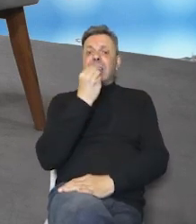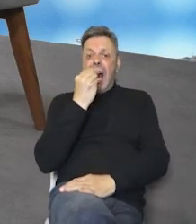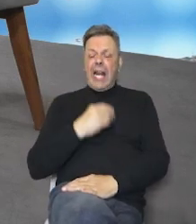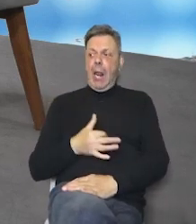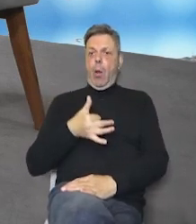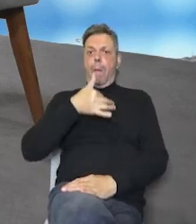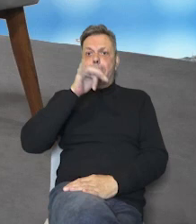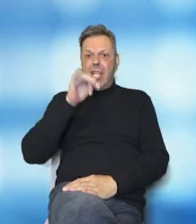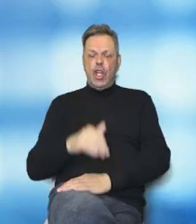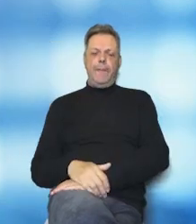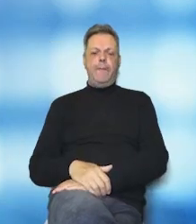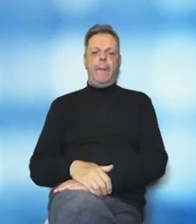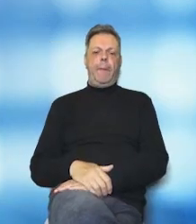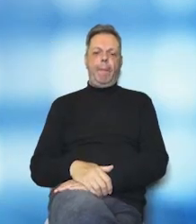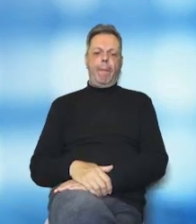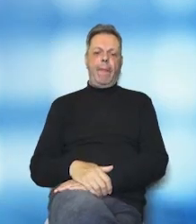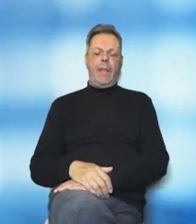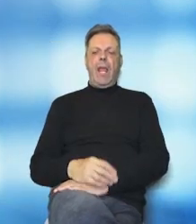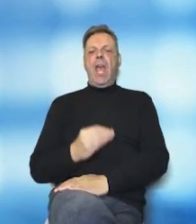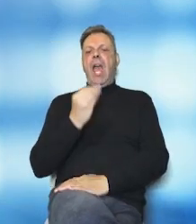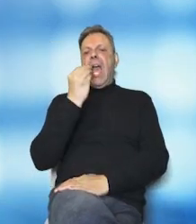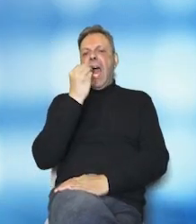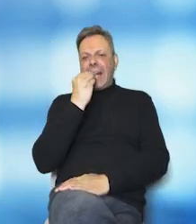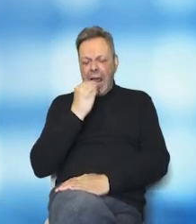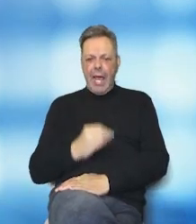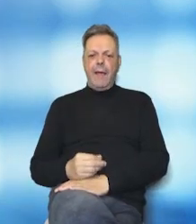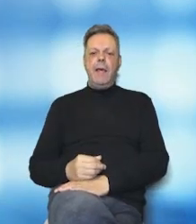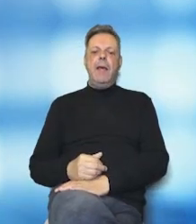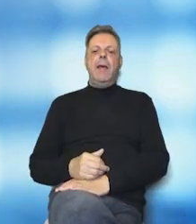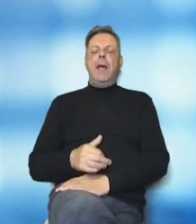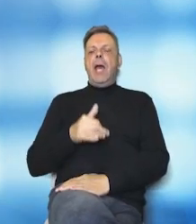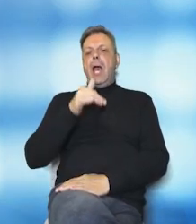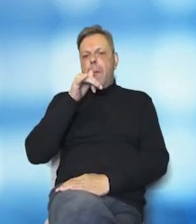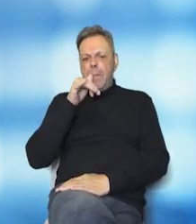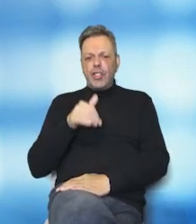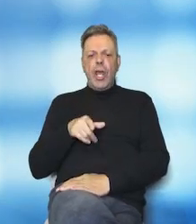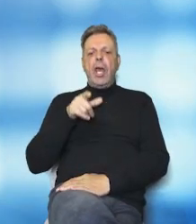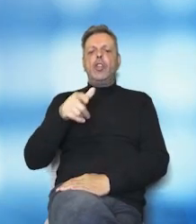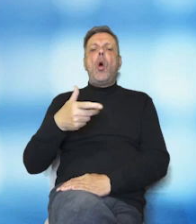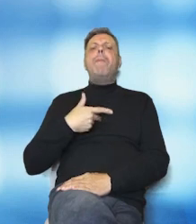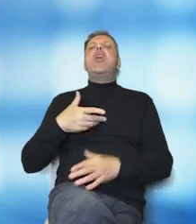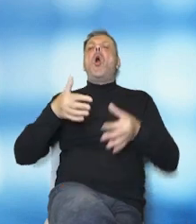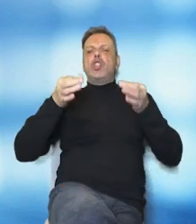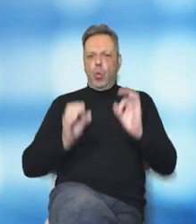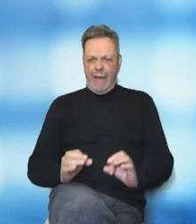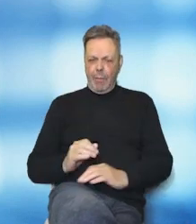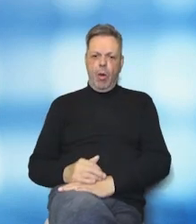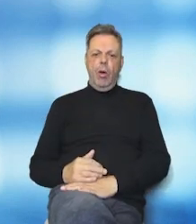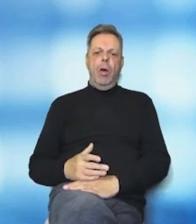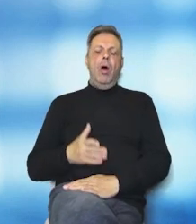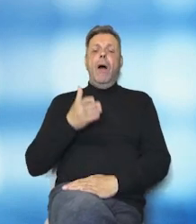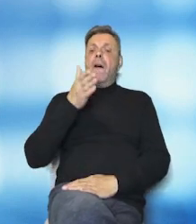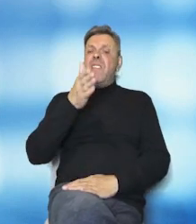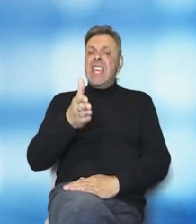Piće. Ovako, hrana, piće, ti resursi, to sve mi osiguravamo. Ono što je na vama